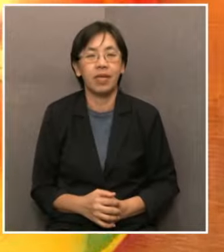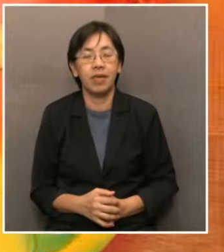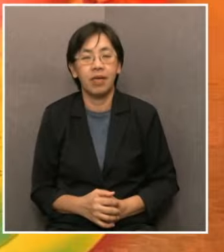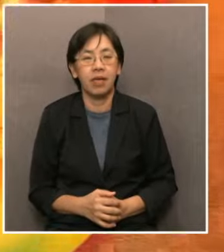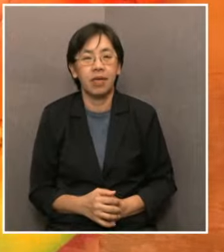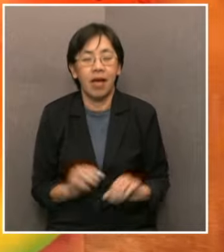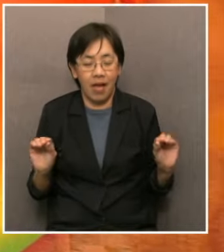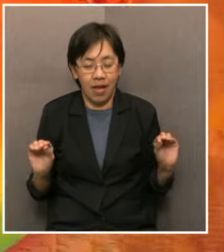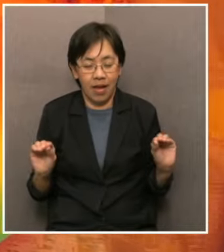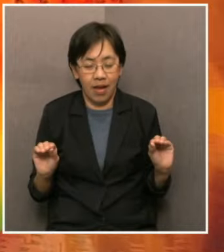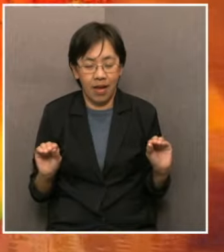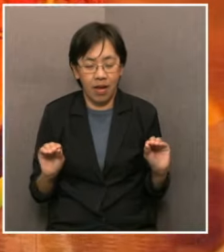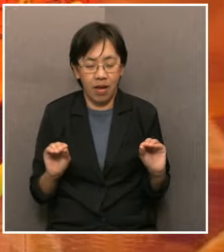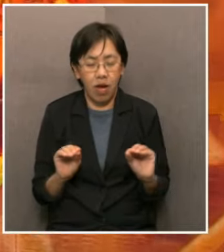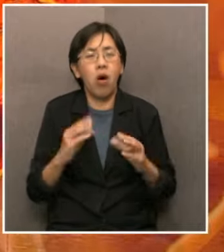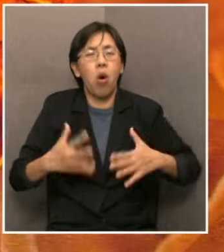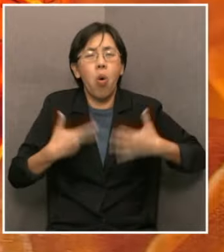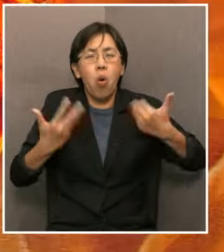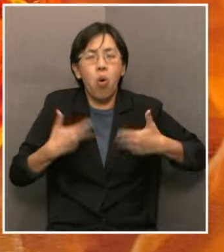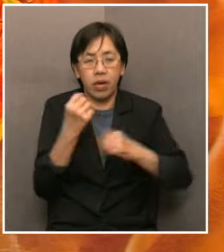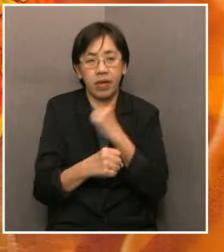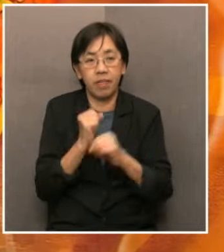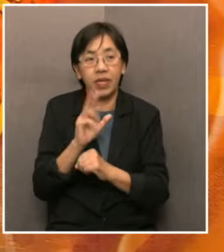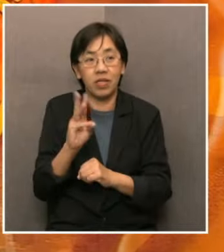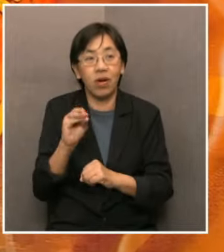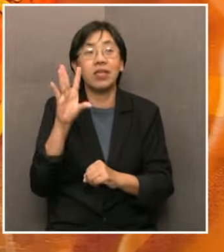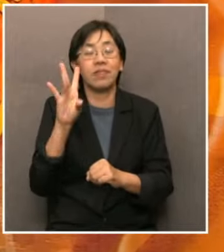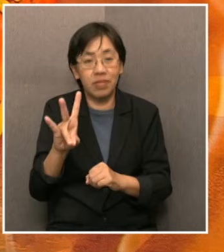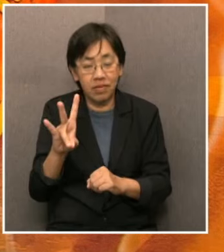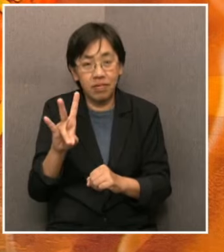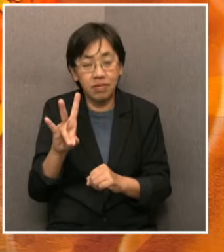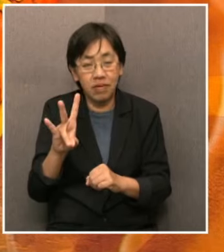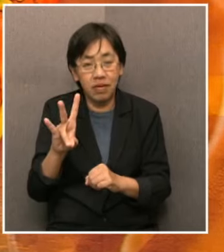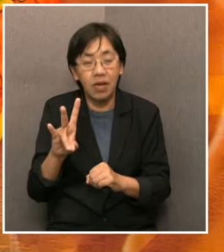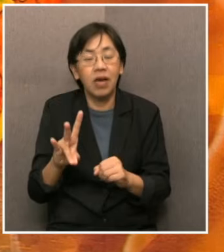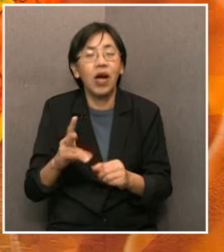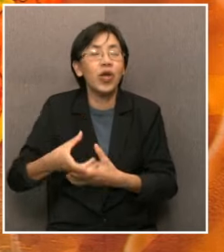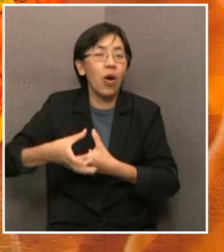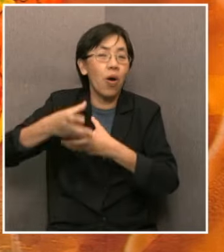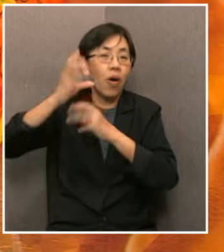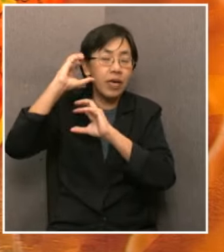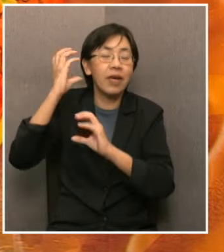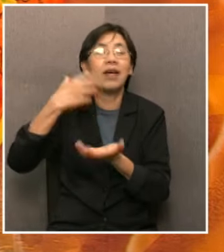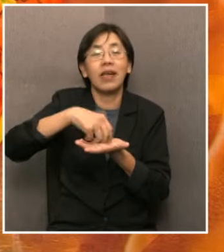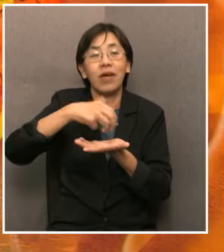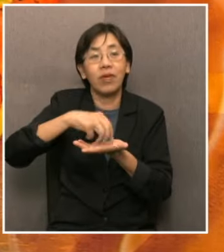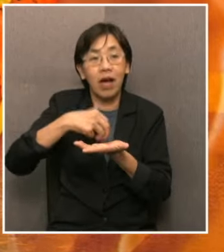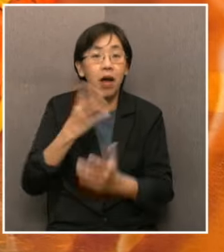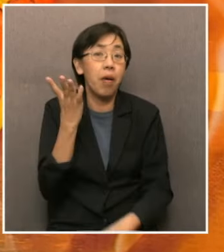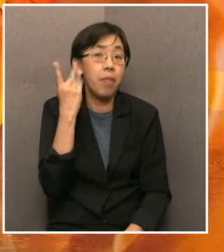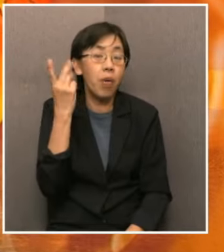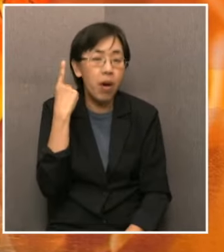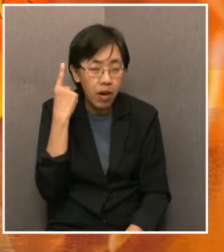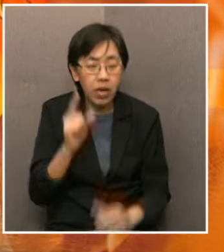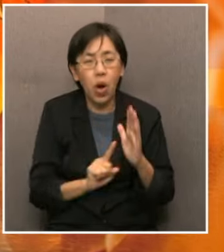ถอยหังเข้าสูริดูร้อนปจำxxสำหับเมอวานนี้อุณ